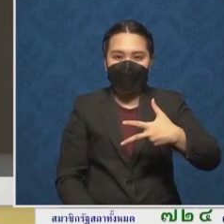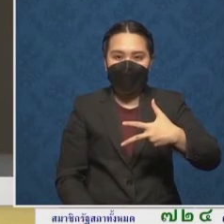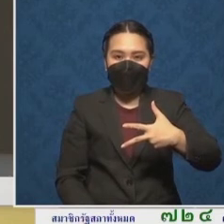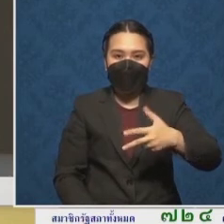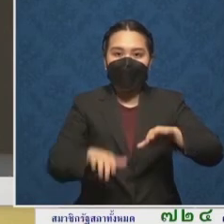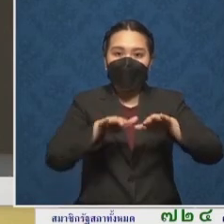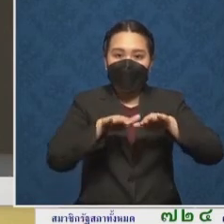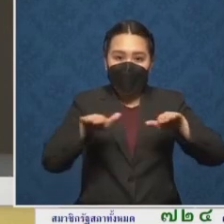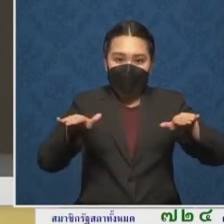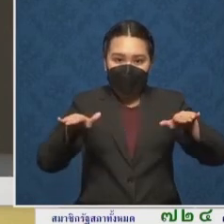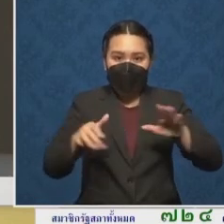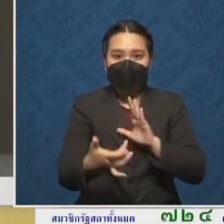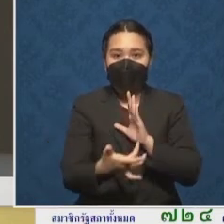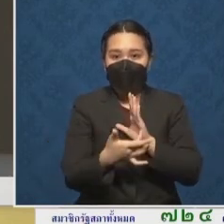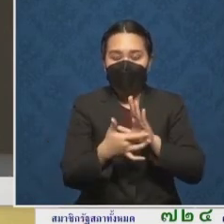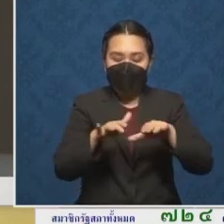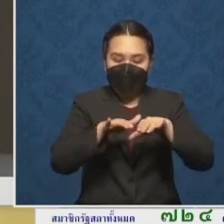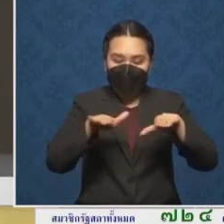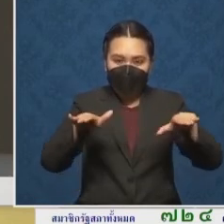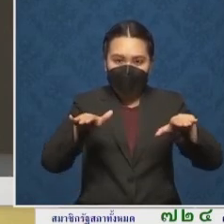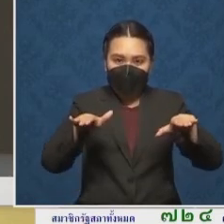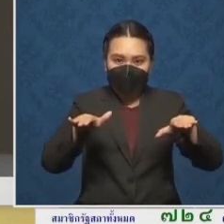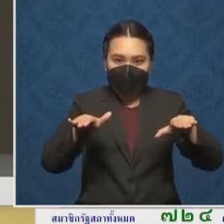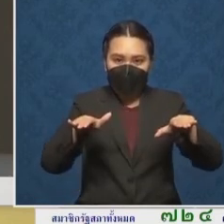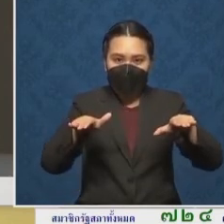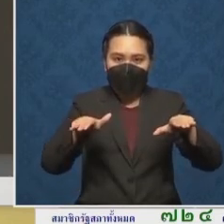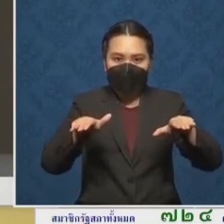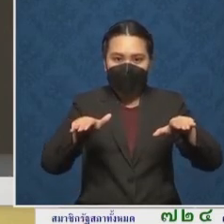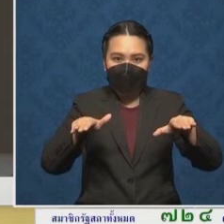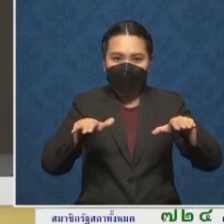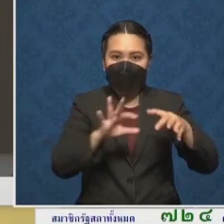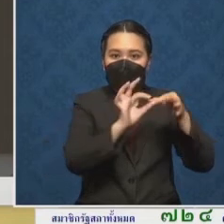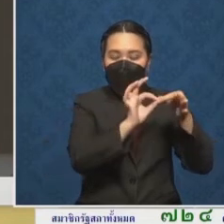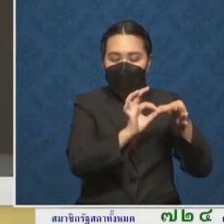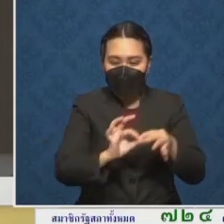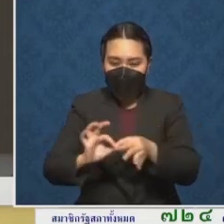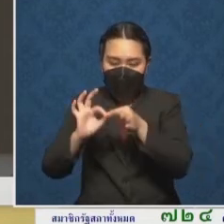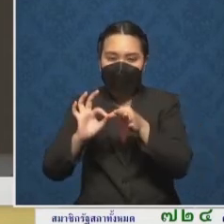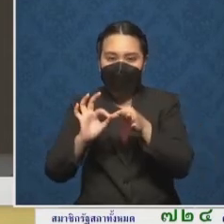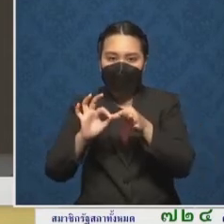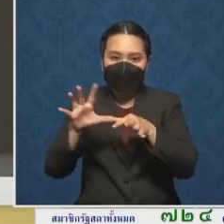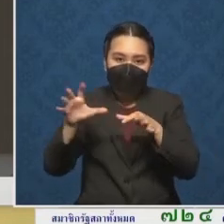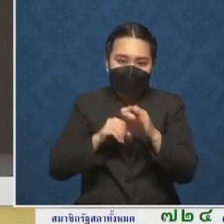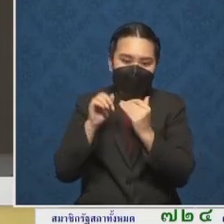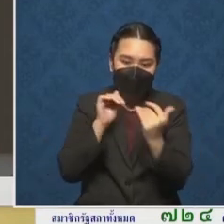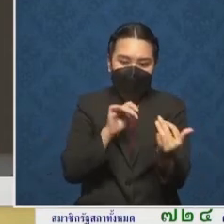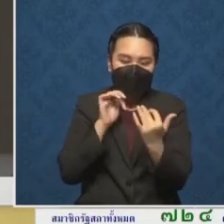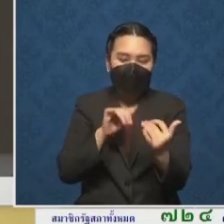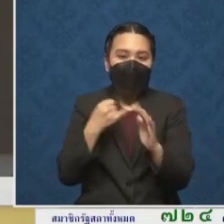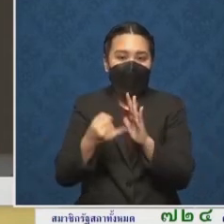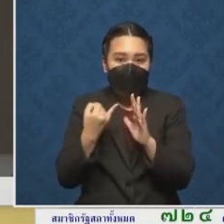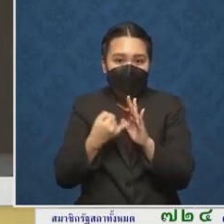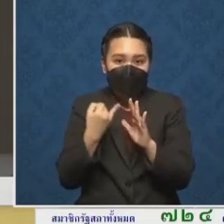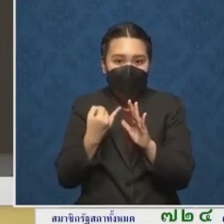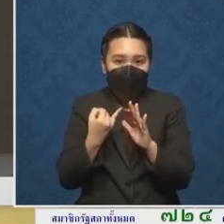จะต้องเป็นมาตรฐานเทคโนโลยีที่มีความเชื่อมโยงสามารถที่จะสื่อสารกันได้ห